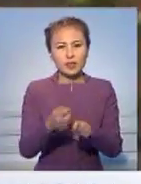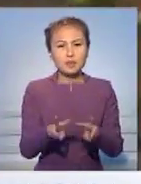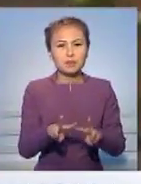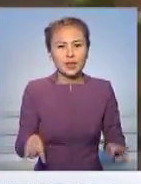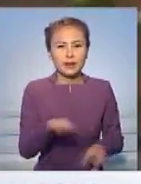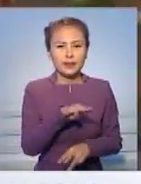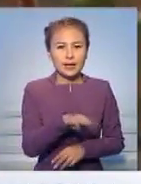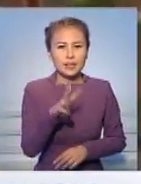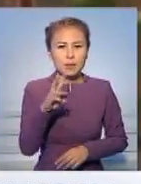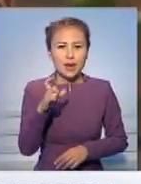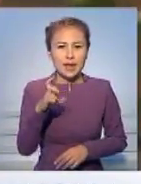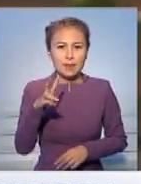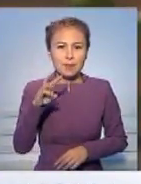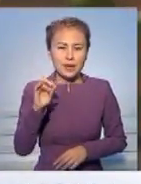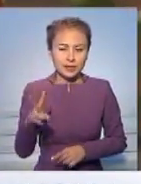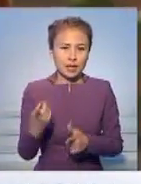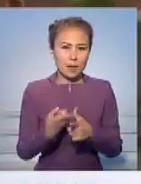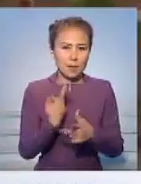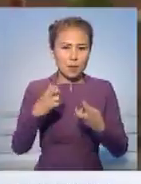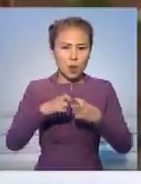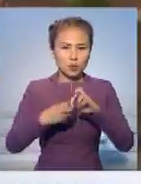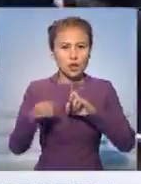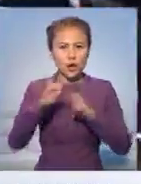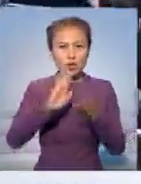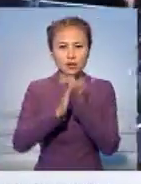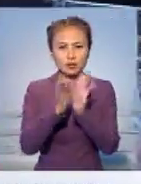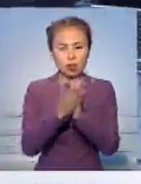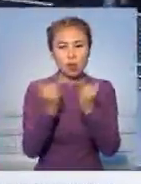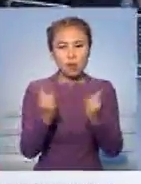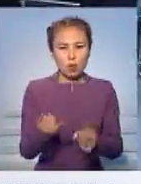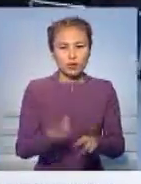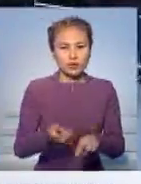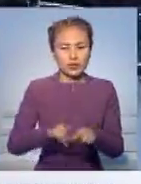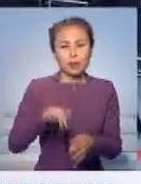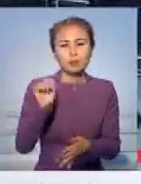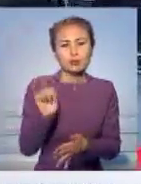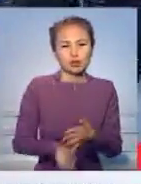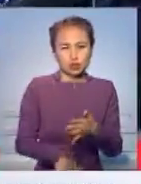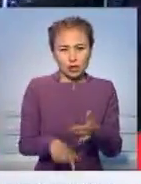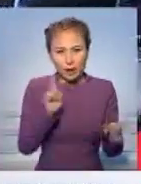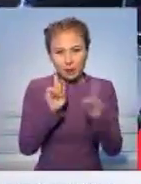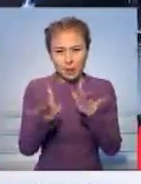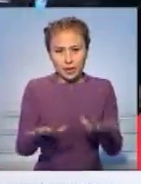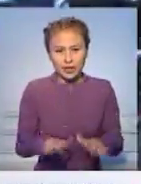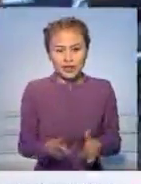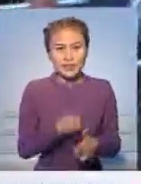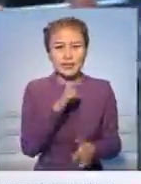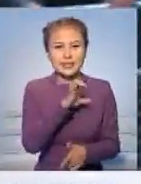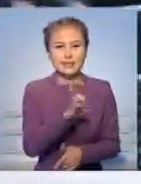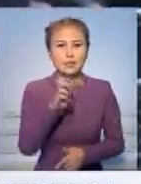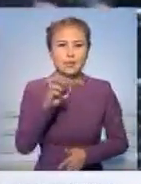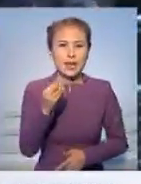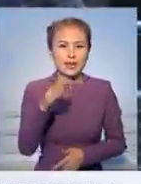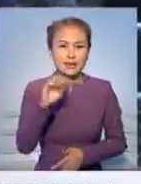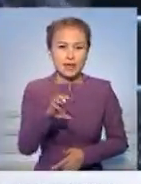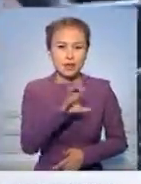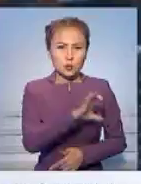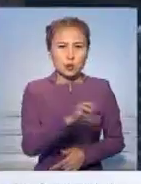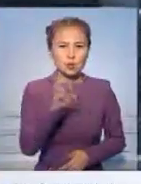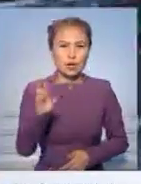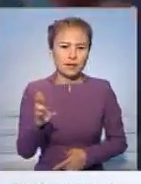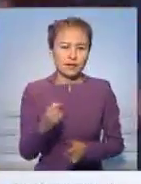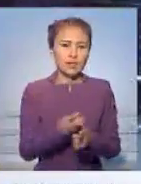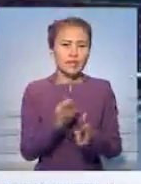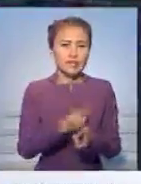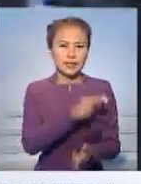қабылдауға премьер-министр Тереза Мэй мен бірқатар мәселе жөніндегі келіспеушіліктер себеп болған. Сонымен қатар парламент мүшелері Стив Бейкер мен